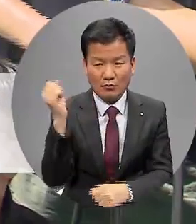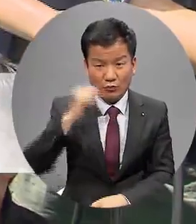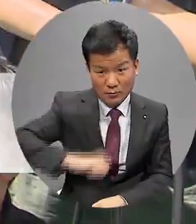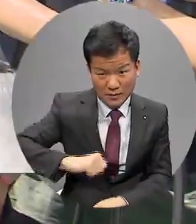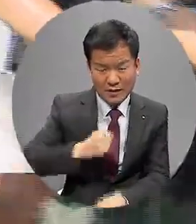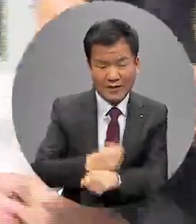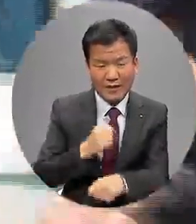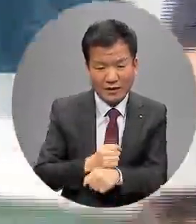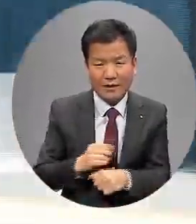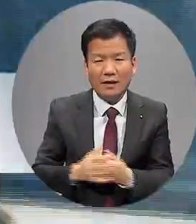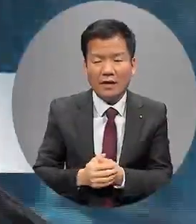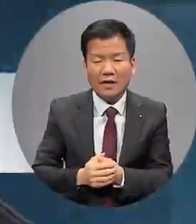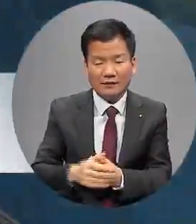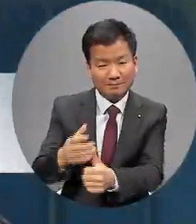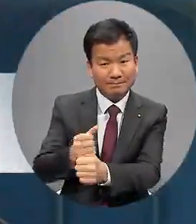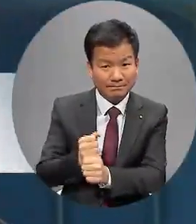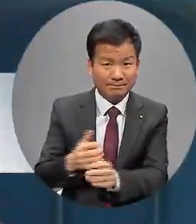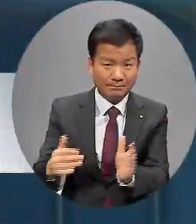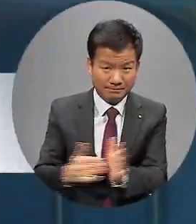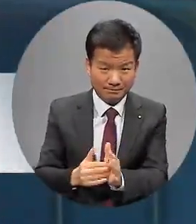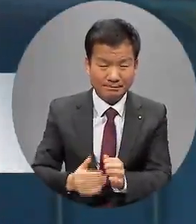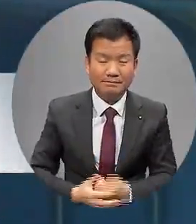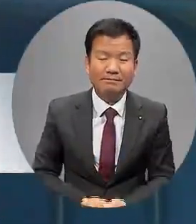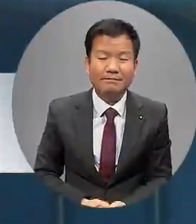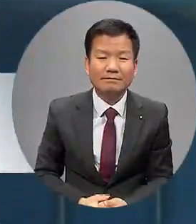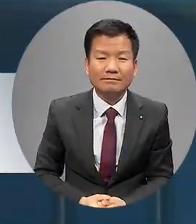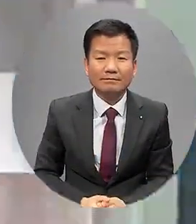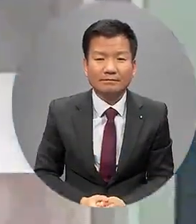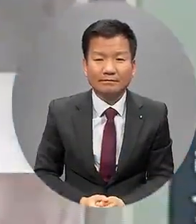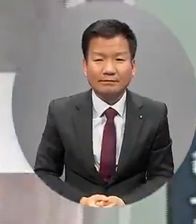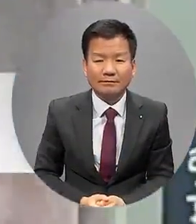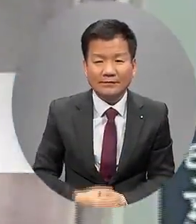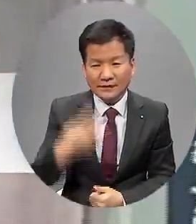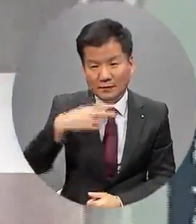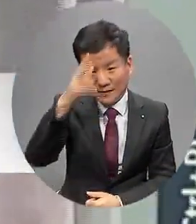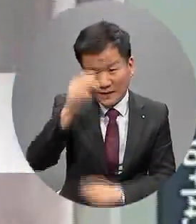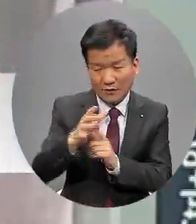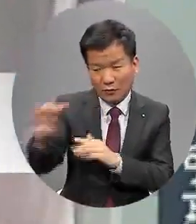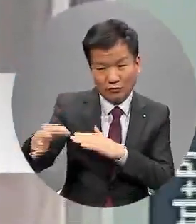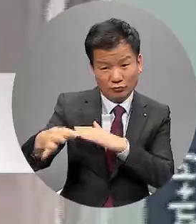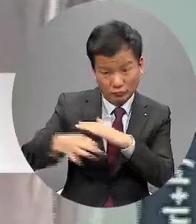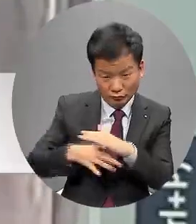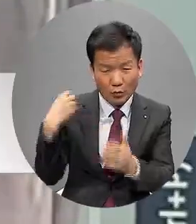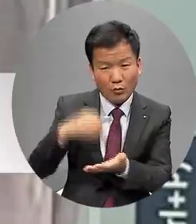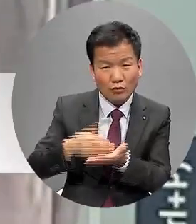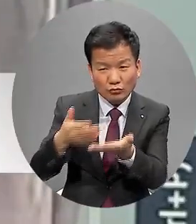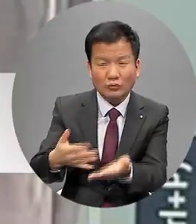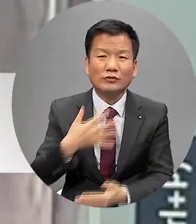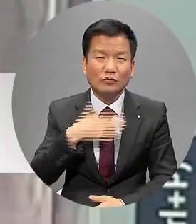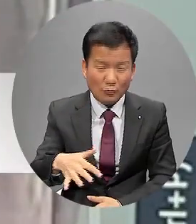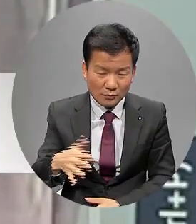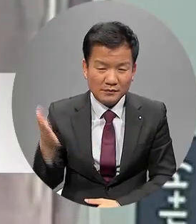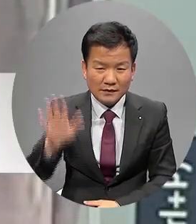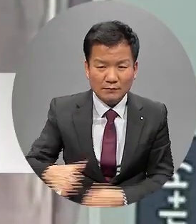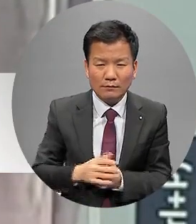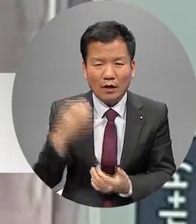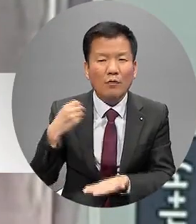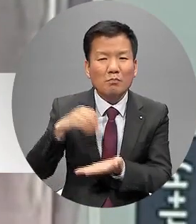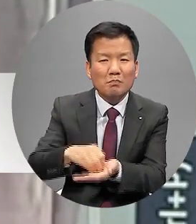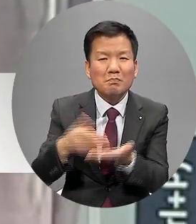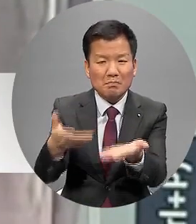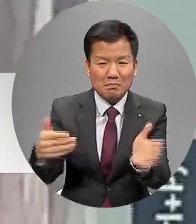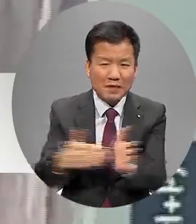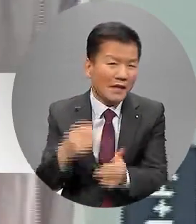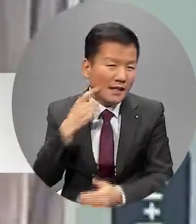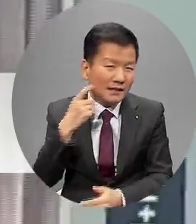위반 등의 혐의로 불구속 기소했다고 밝혔습니다 검찰은 돈봉투를 돌려준 사실이 없음에도 돌려줬다고